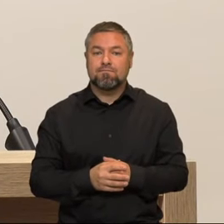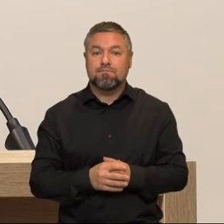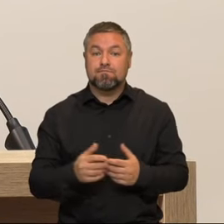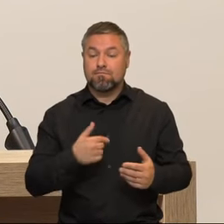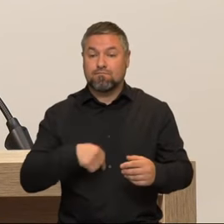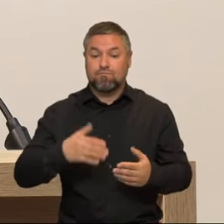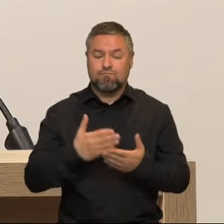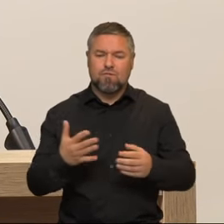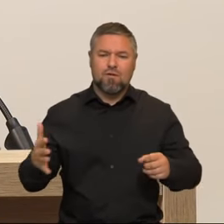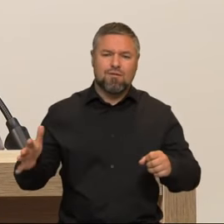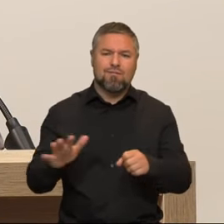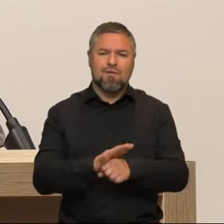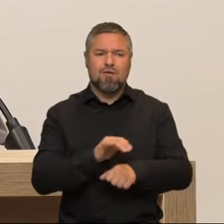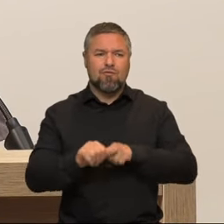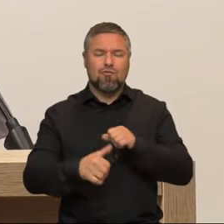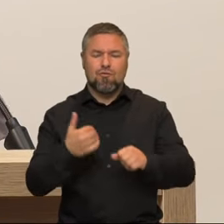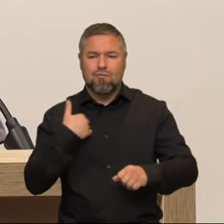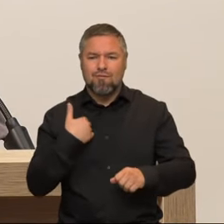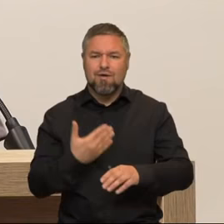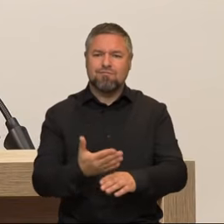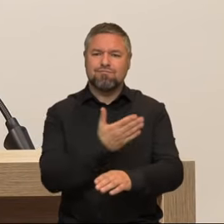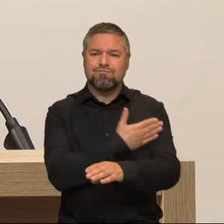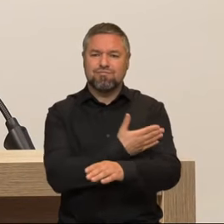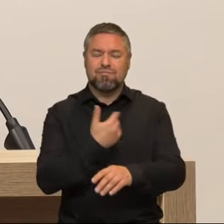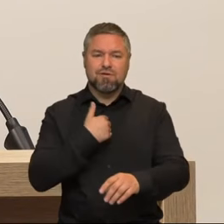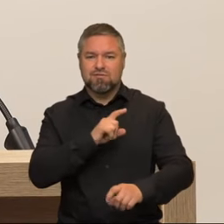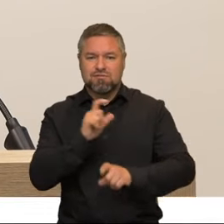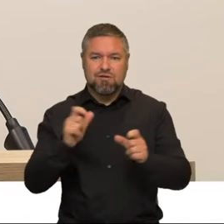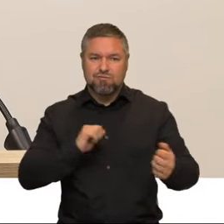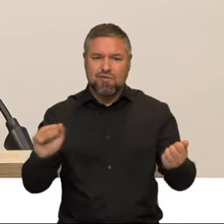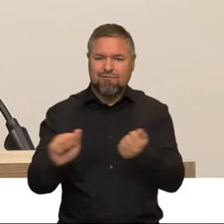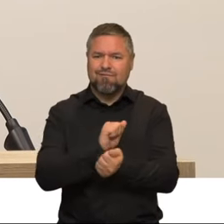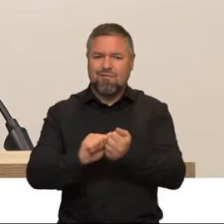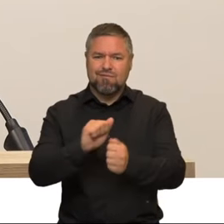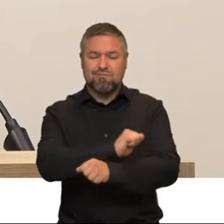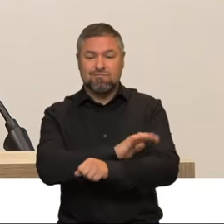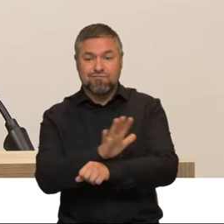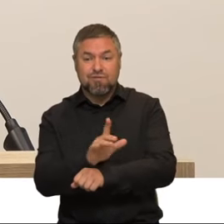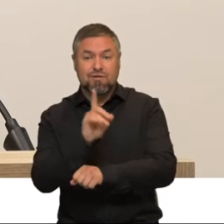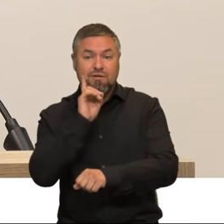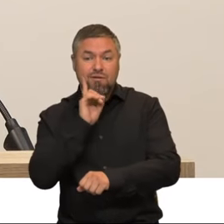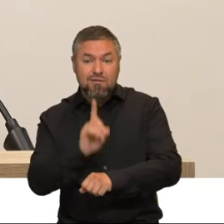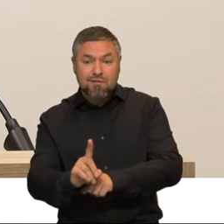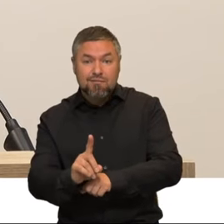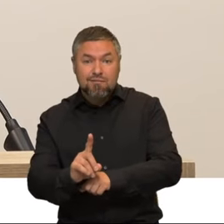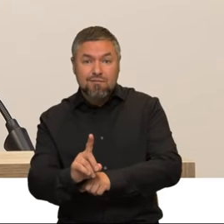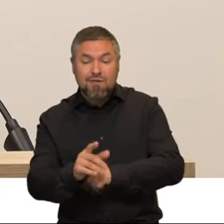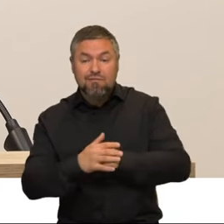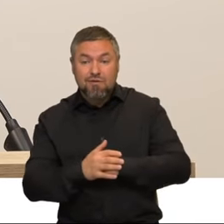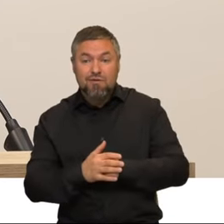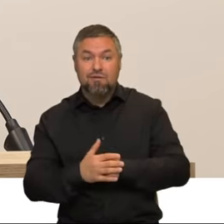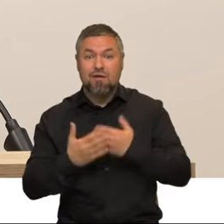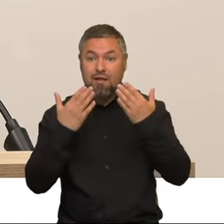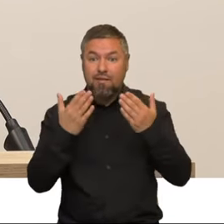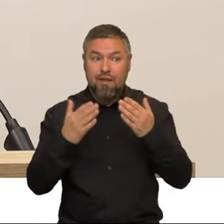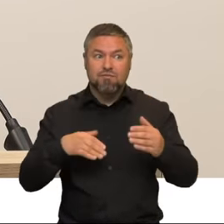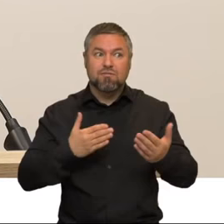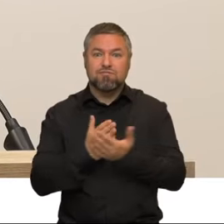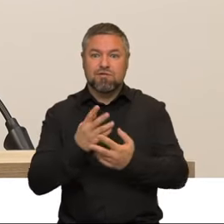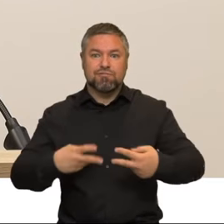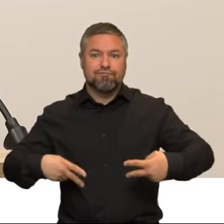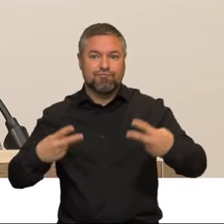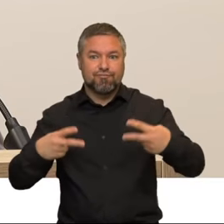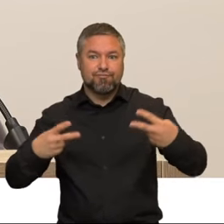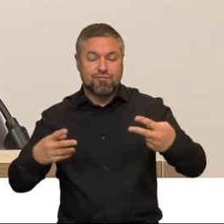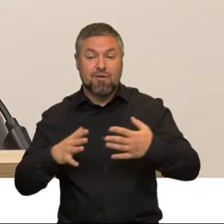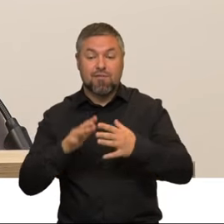2021-2022. Za nami rok pełen wyzwań, nadal musieliśmy mierzyć się z pandemią i w konsekwencji nauczaniem zdalnym. Mam